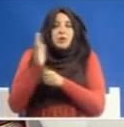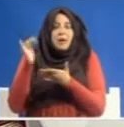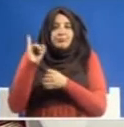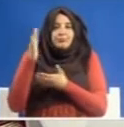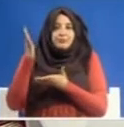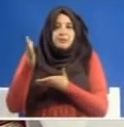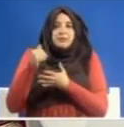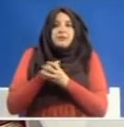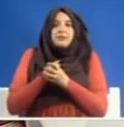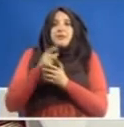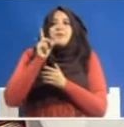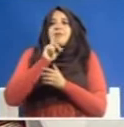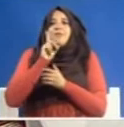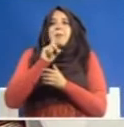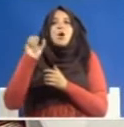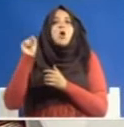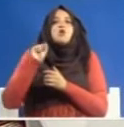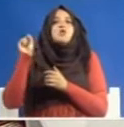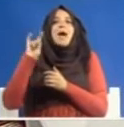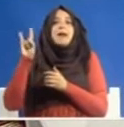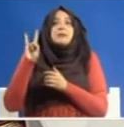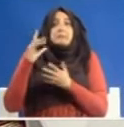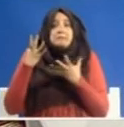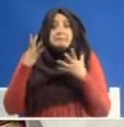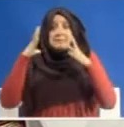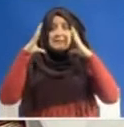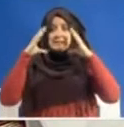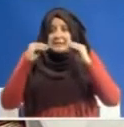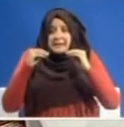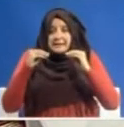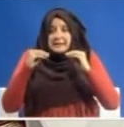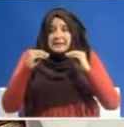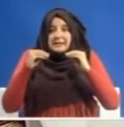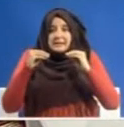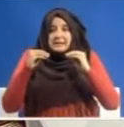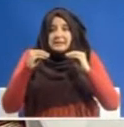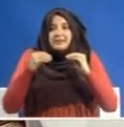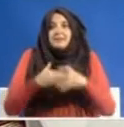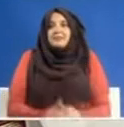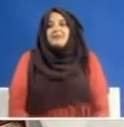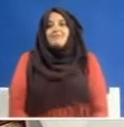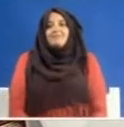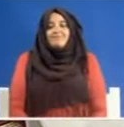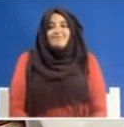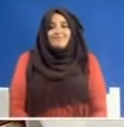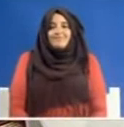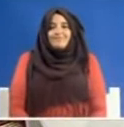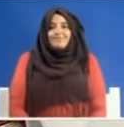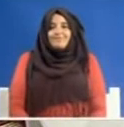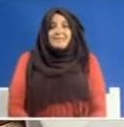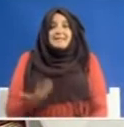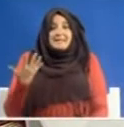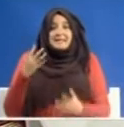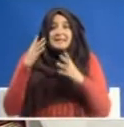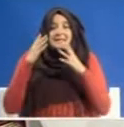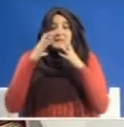من سقهرس. سقهرس اهلا وسهلا. للاسف انقطع اتصال